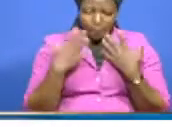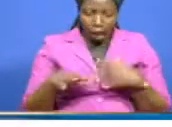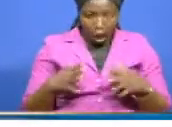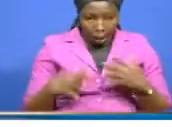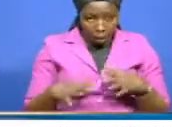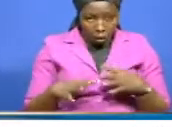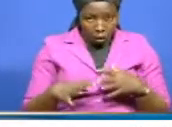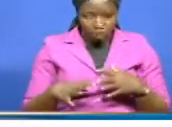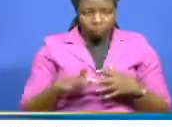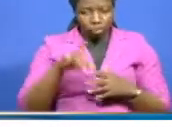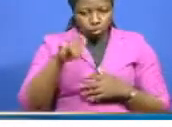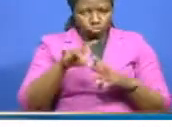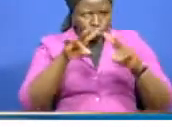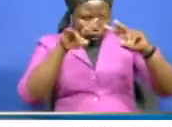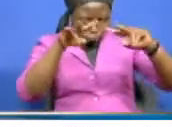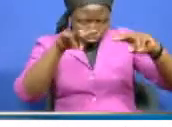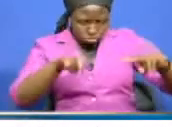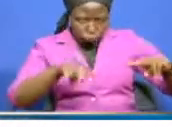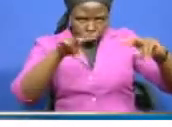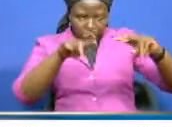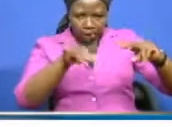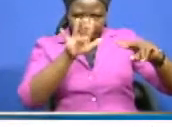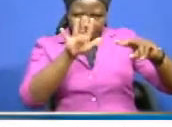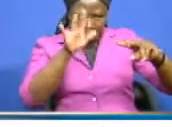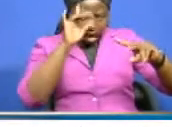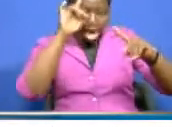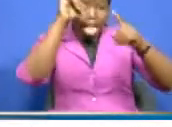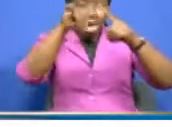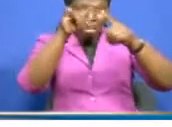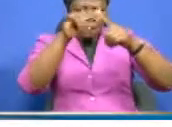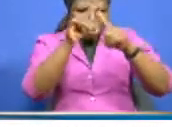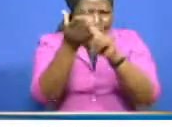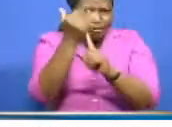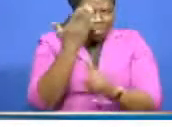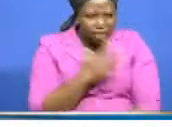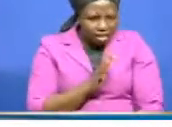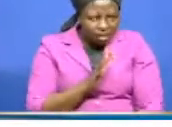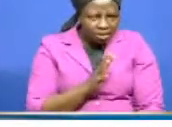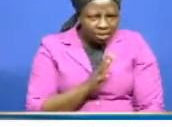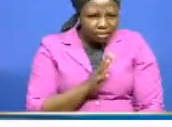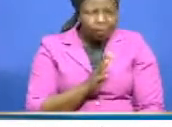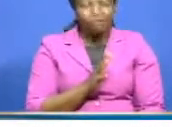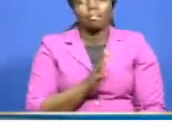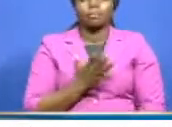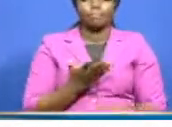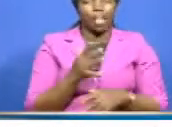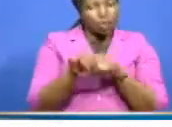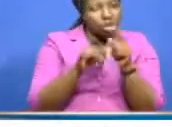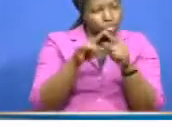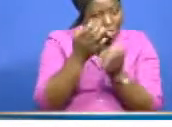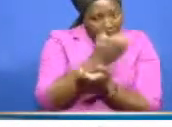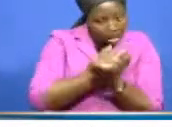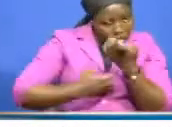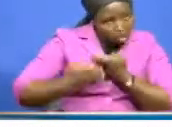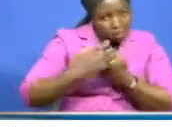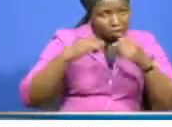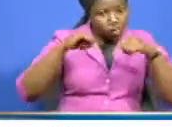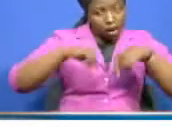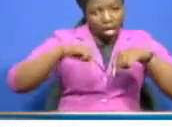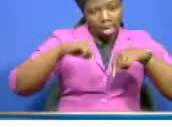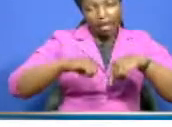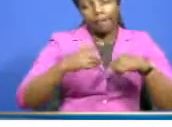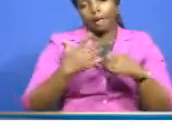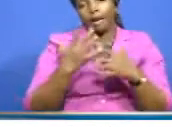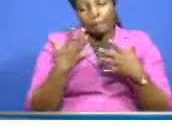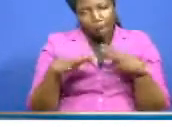kuwa kazi inatimizwa, malengo yake yanatimizwa. Kutokana na uchumi ambavyo ulivyo kwa sasa,